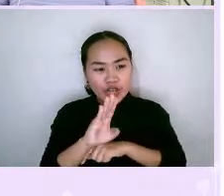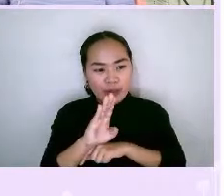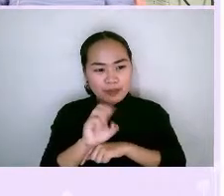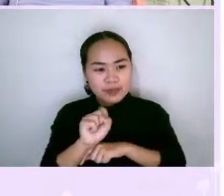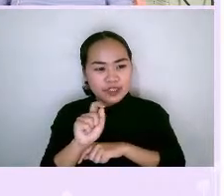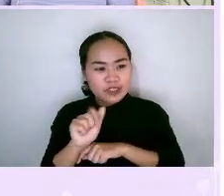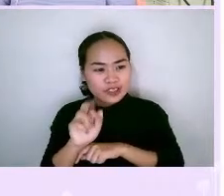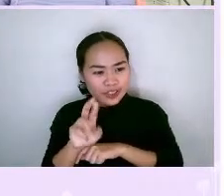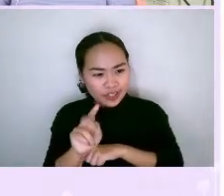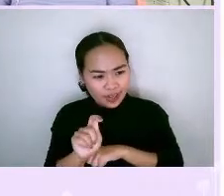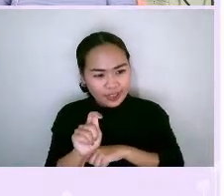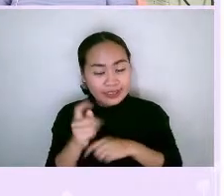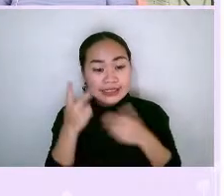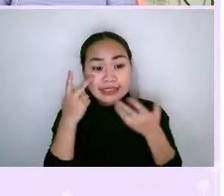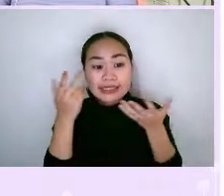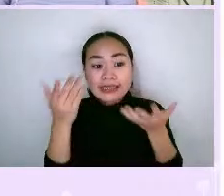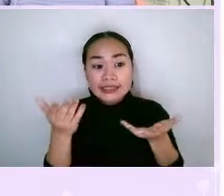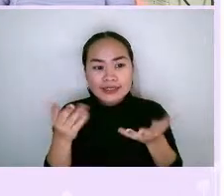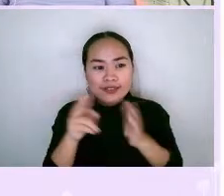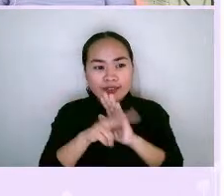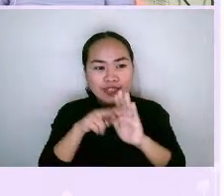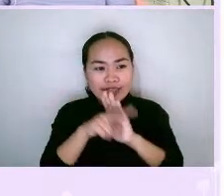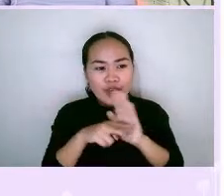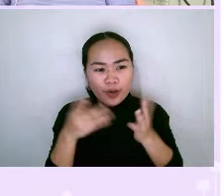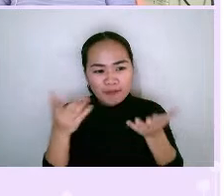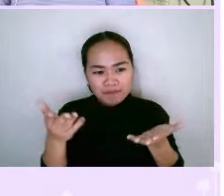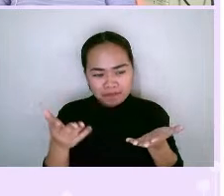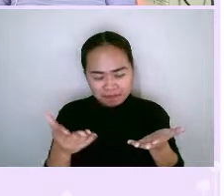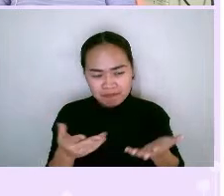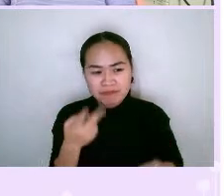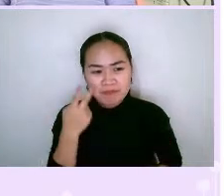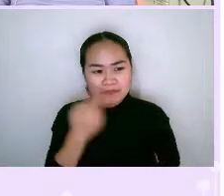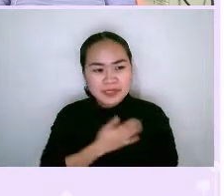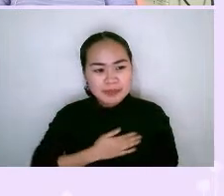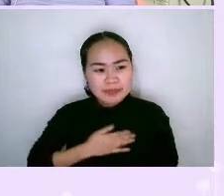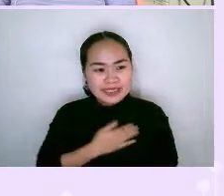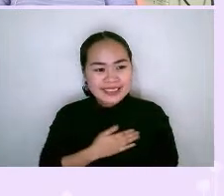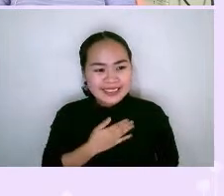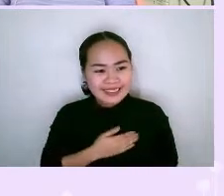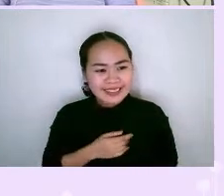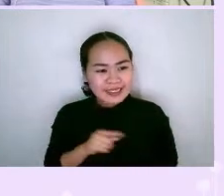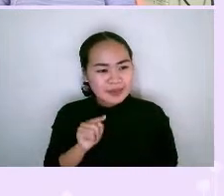so can I just request po yung help ng ating secretariat to play the video?